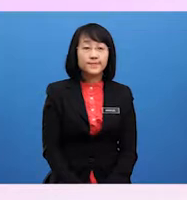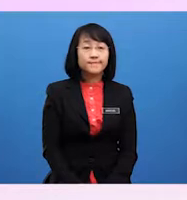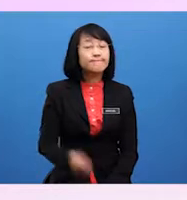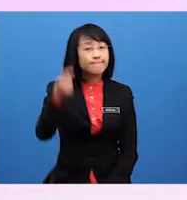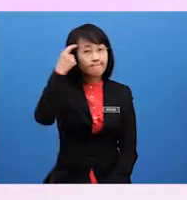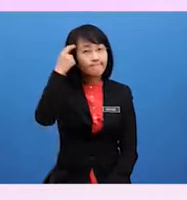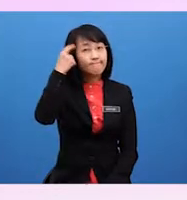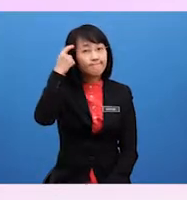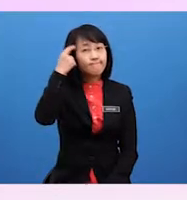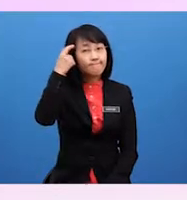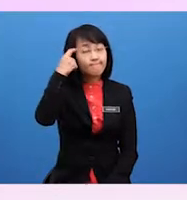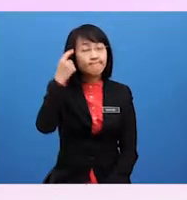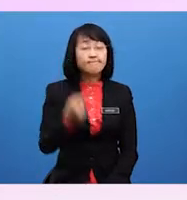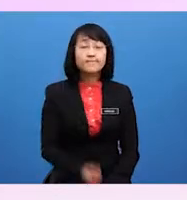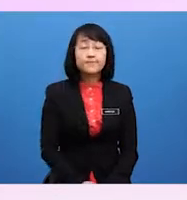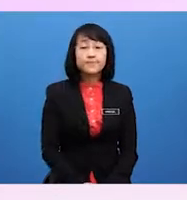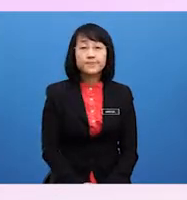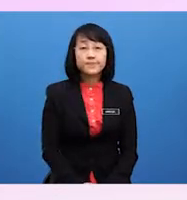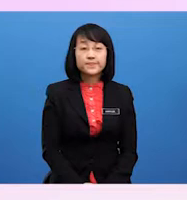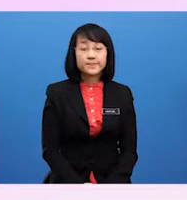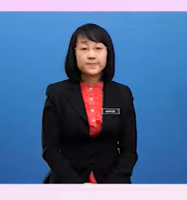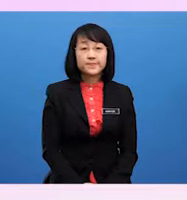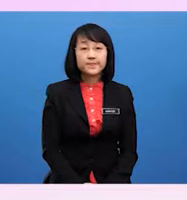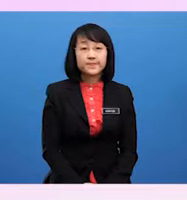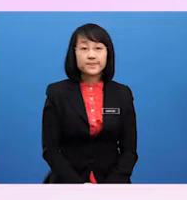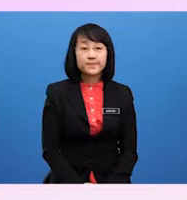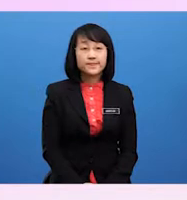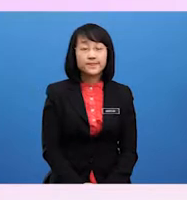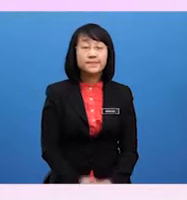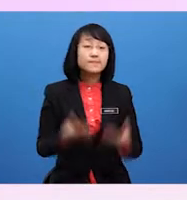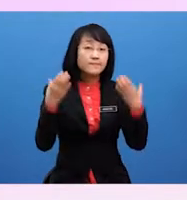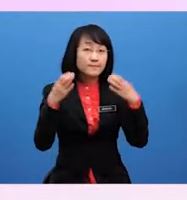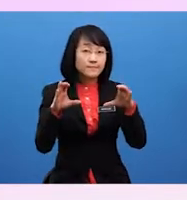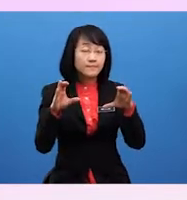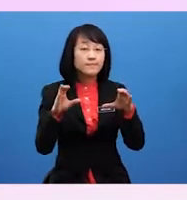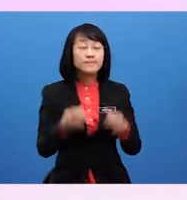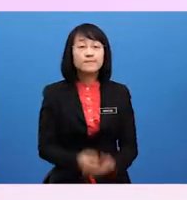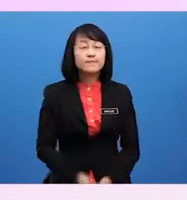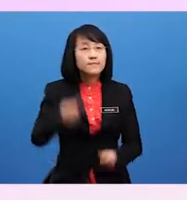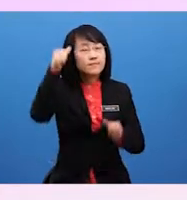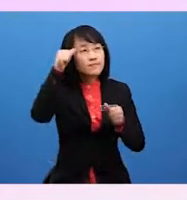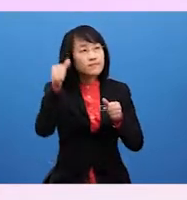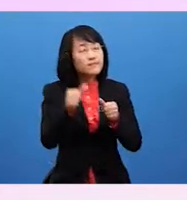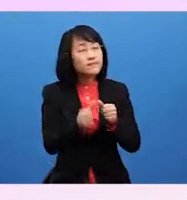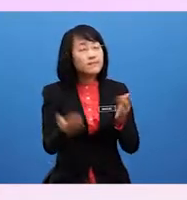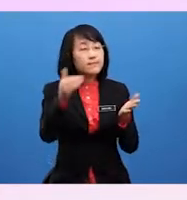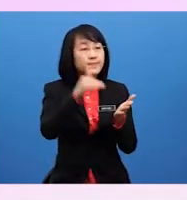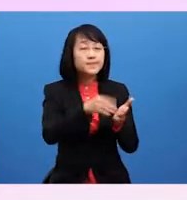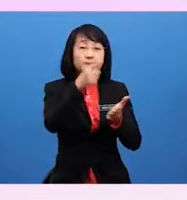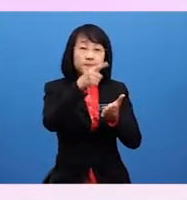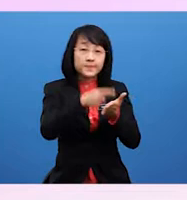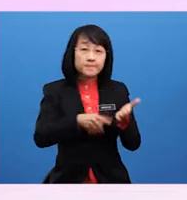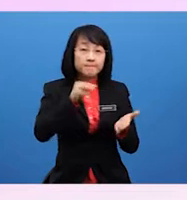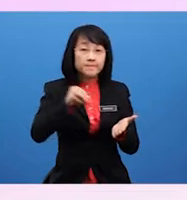Fikir sejenak. Ambil masa. Cuba ingat semula apa yang telah